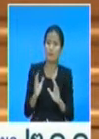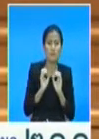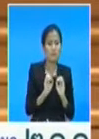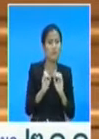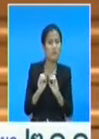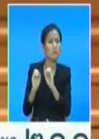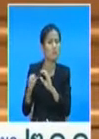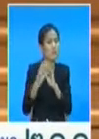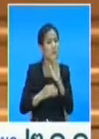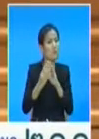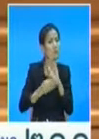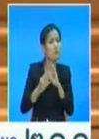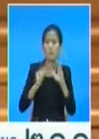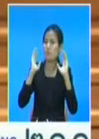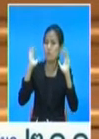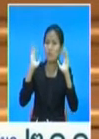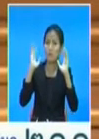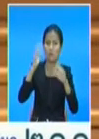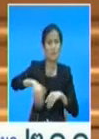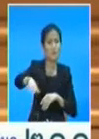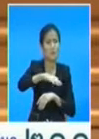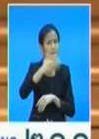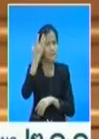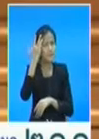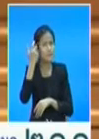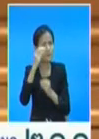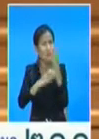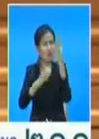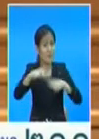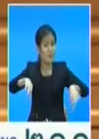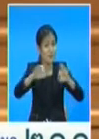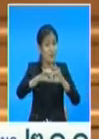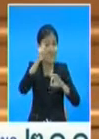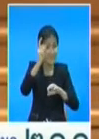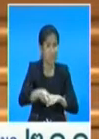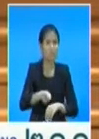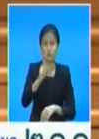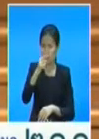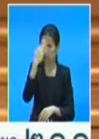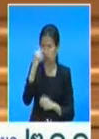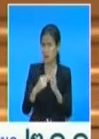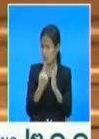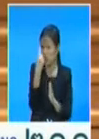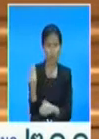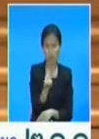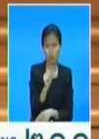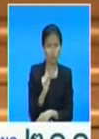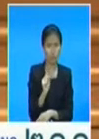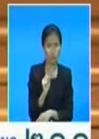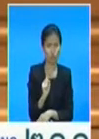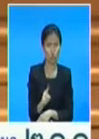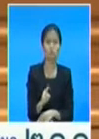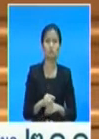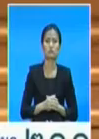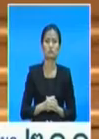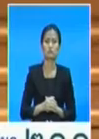ให้มีความเห็นความสำคัญเห็นความจำเป็นนั้นควรจะเป็นในรอบแรกรอบต่อ